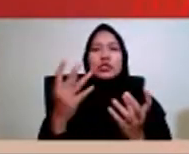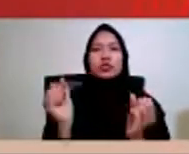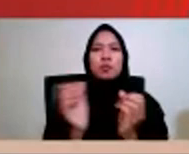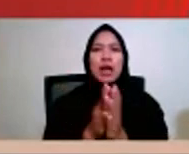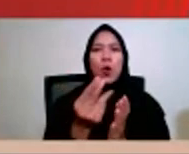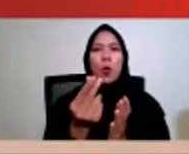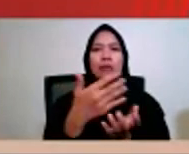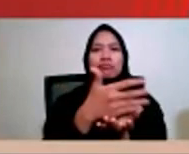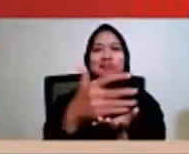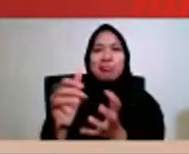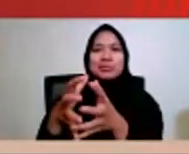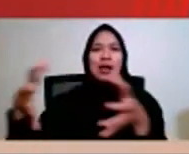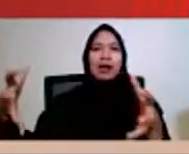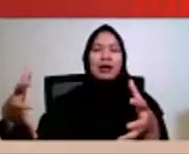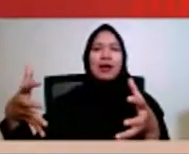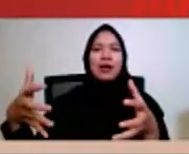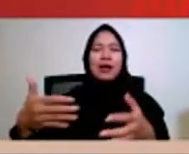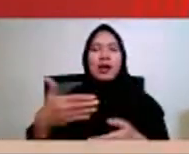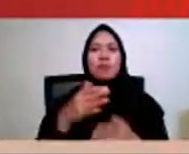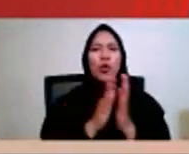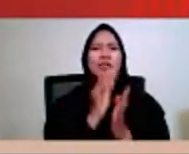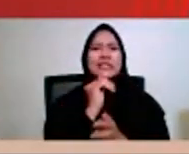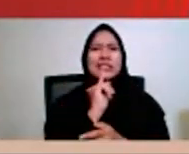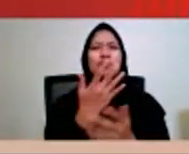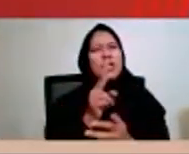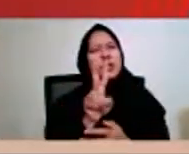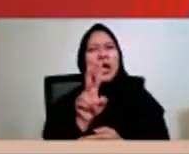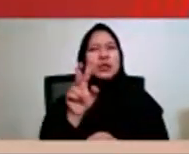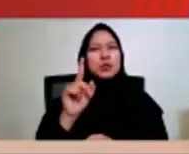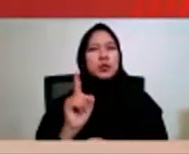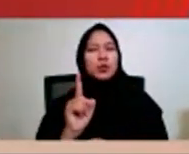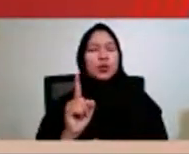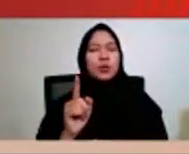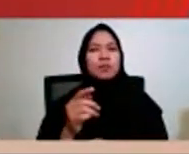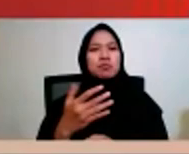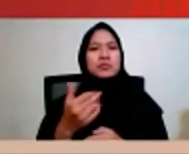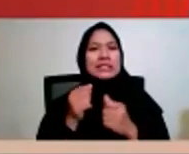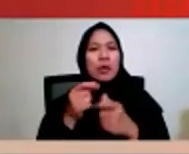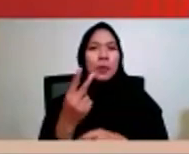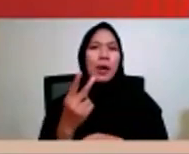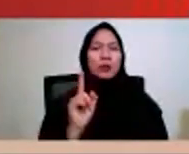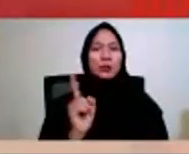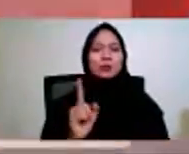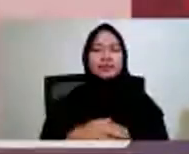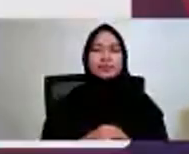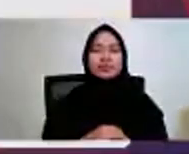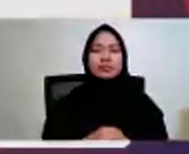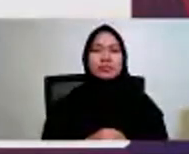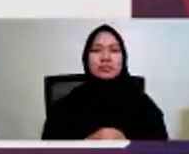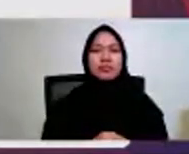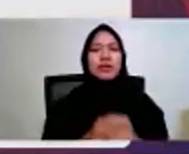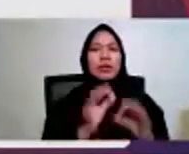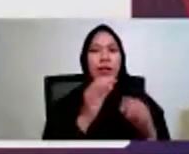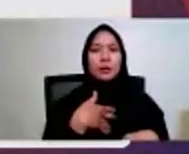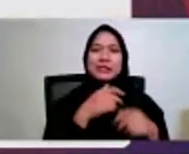Terima kasih amandine Bapak Mungkin dua dulu bapak untuk dijawab terlebih dahulu wes tak